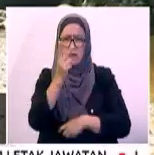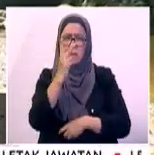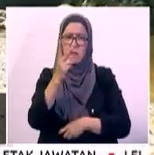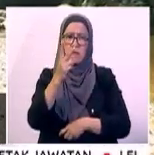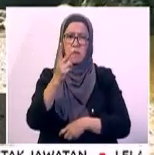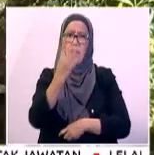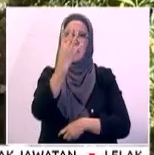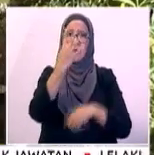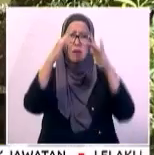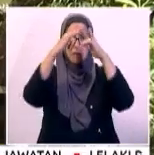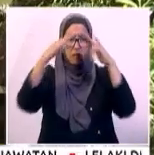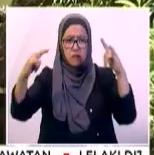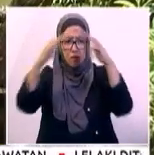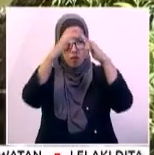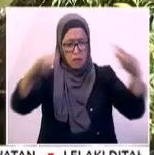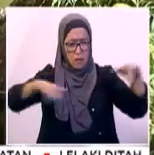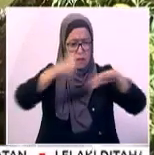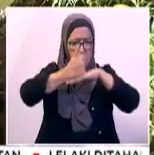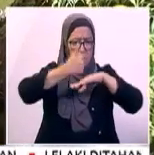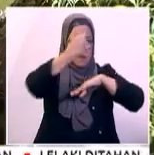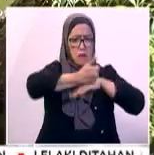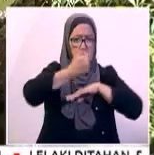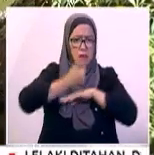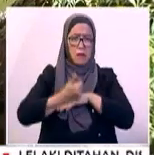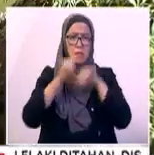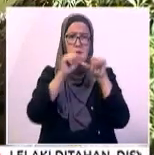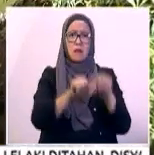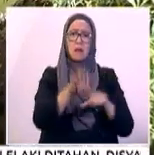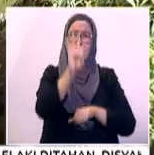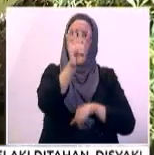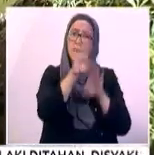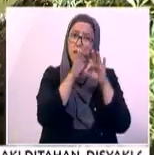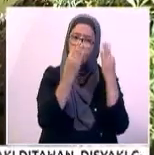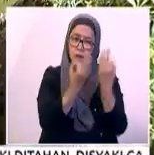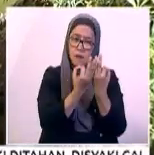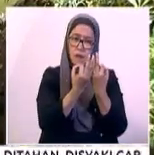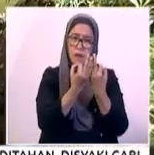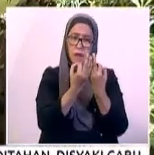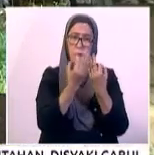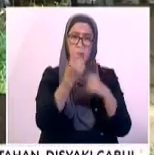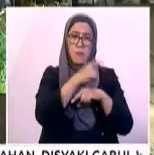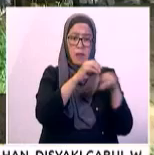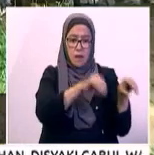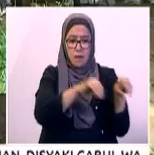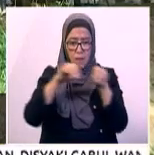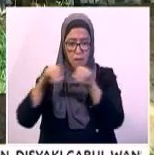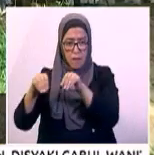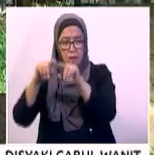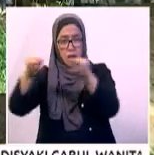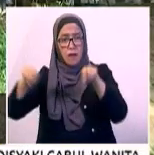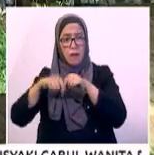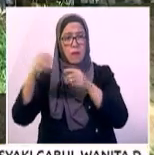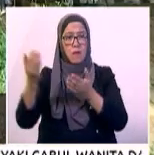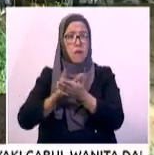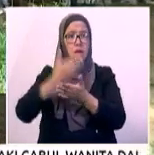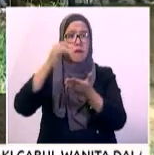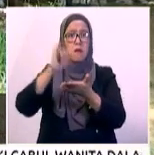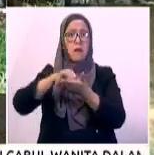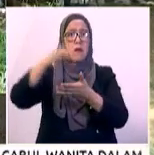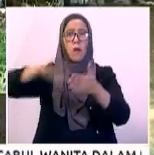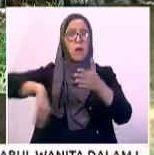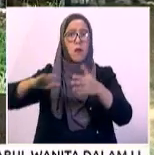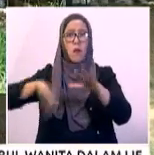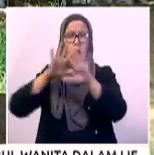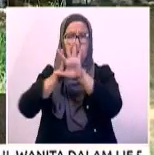didirikan dan didiami 4 keluarga sejak awal bulan ini. Bagaimanapun, perpindahan ke lokasi baharu itu belum ramai lagi